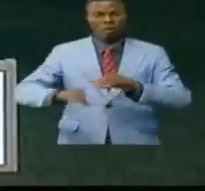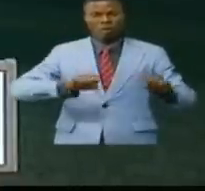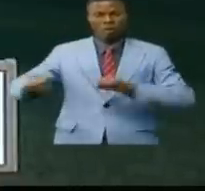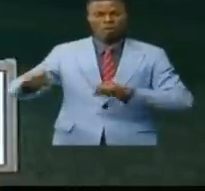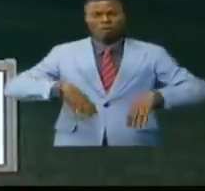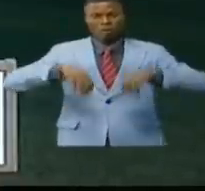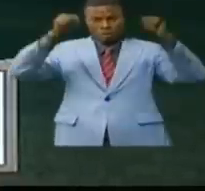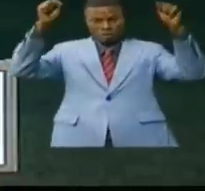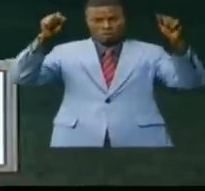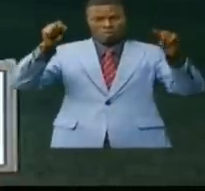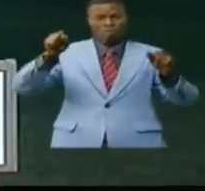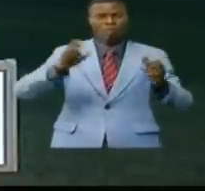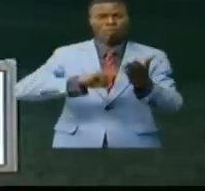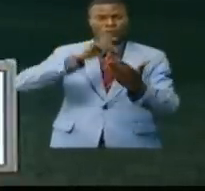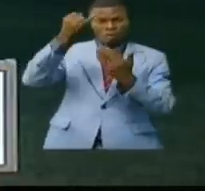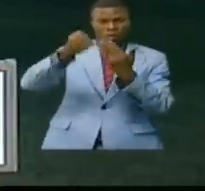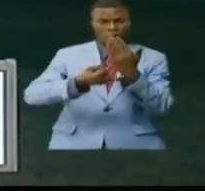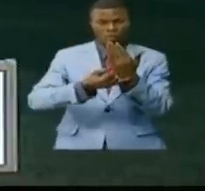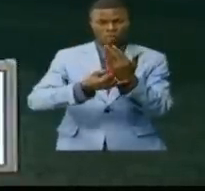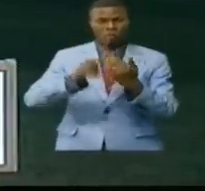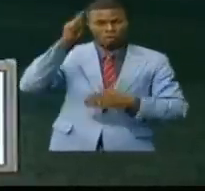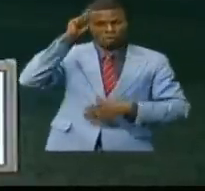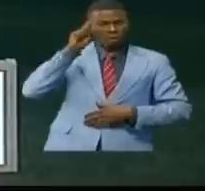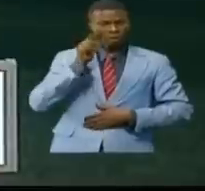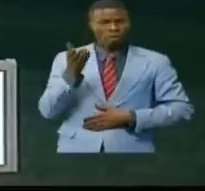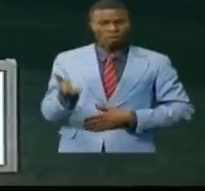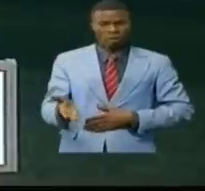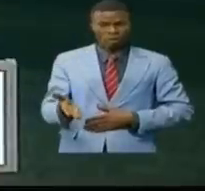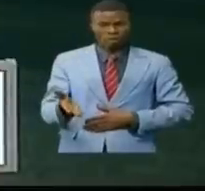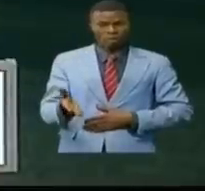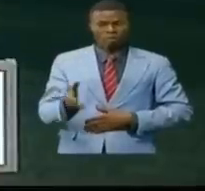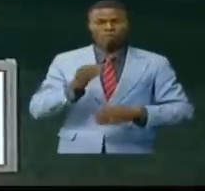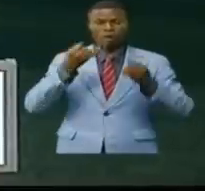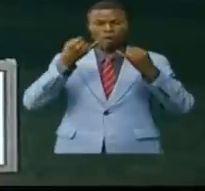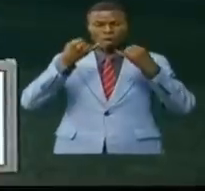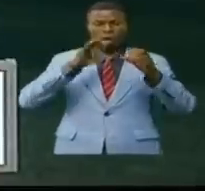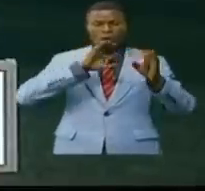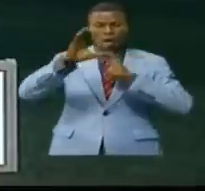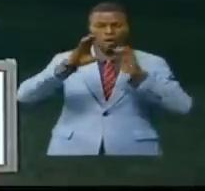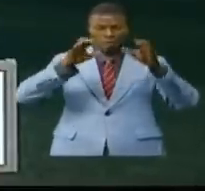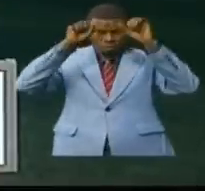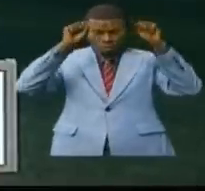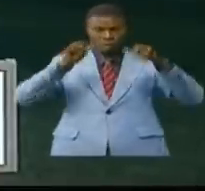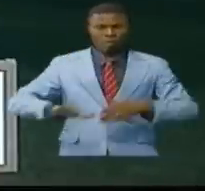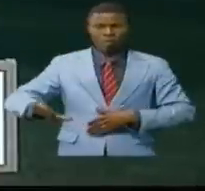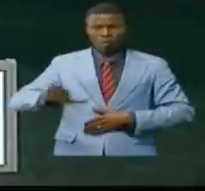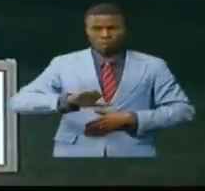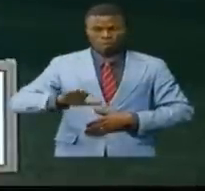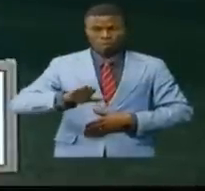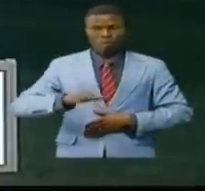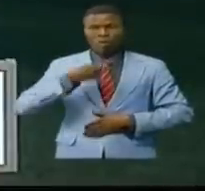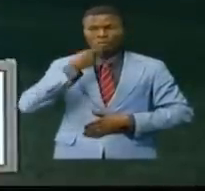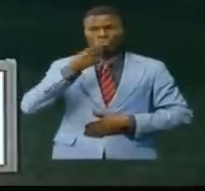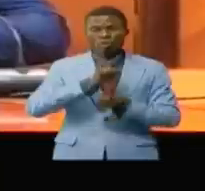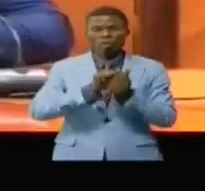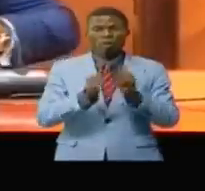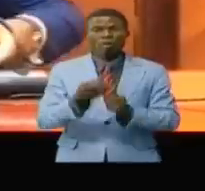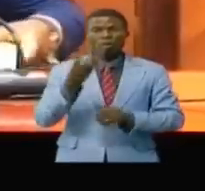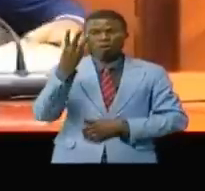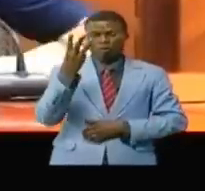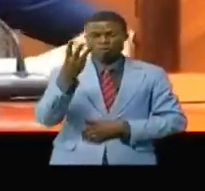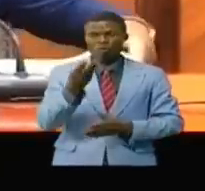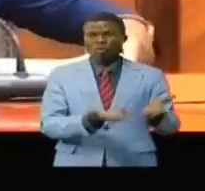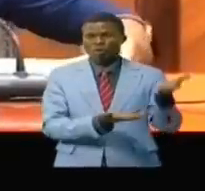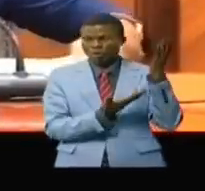et adoption de projets de texte. La communication du président de la République a porté sur 3 points